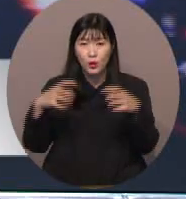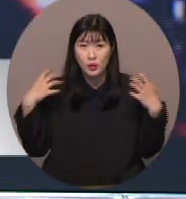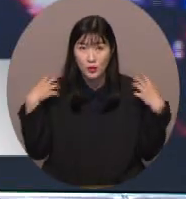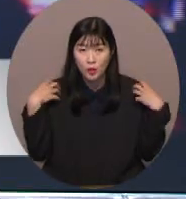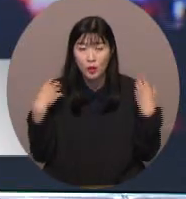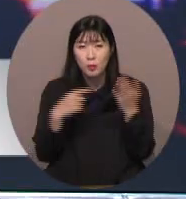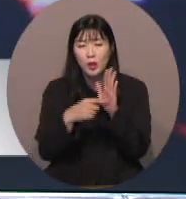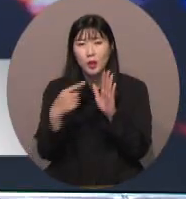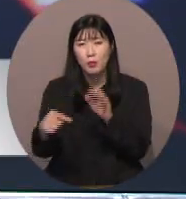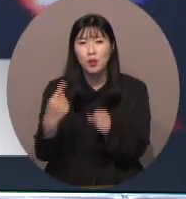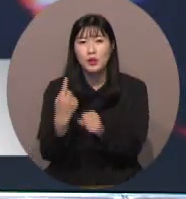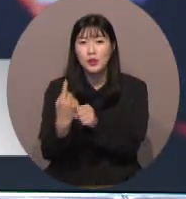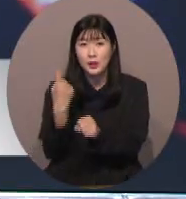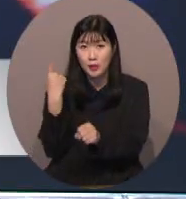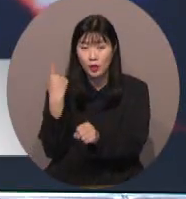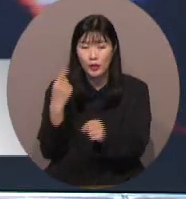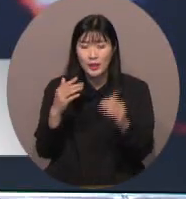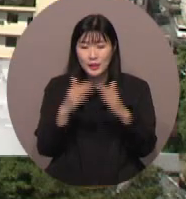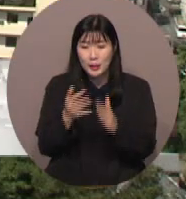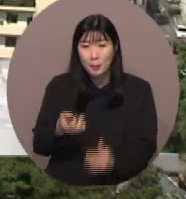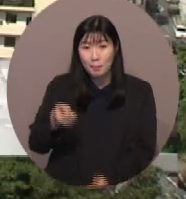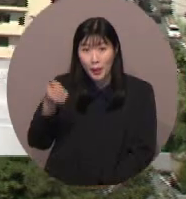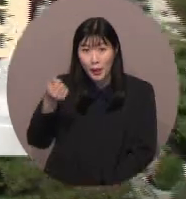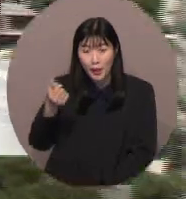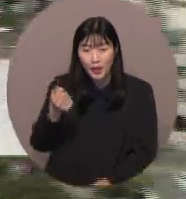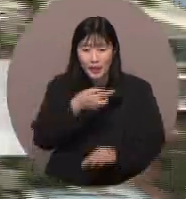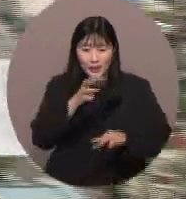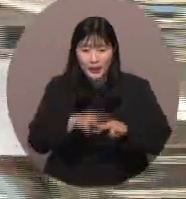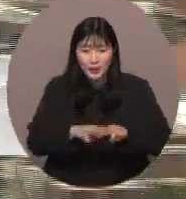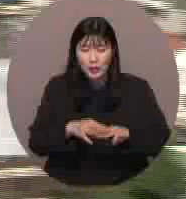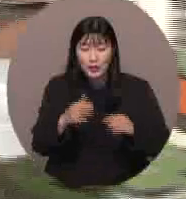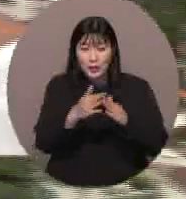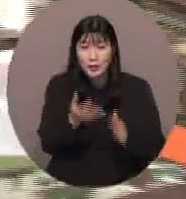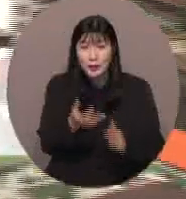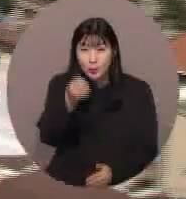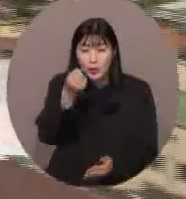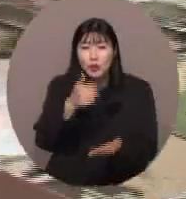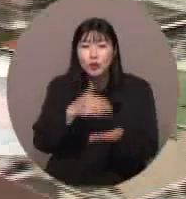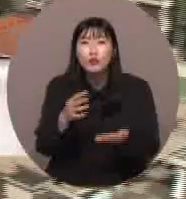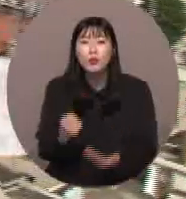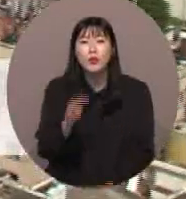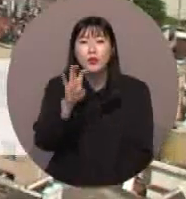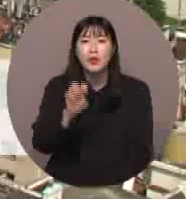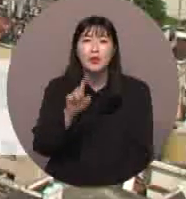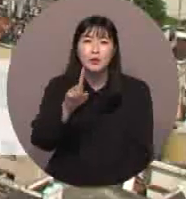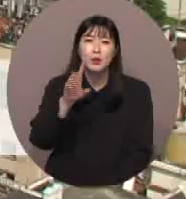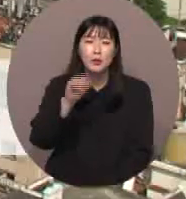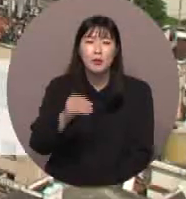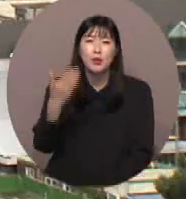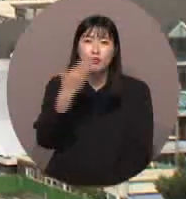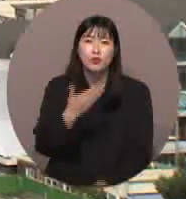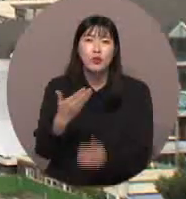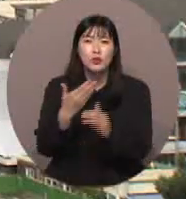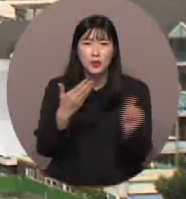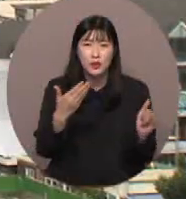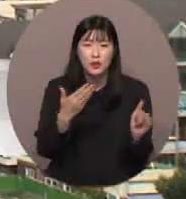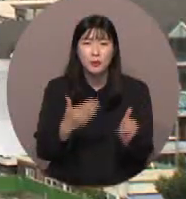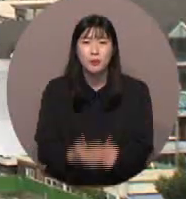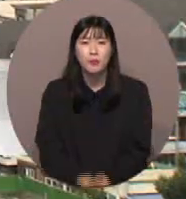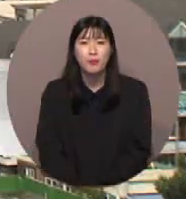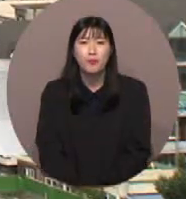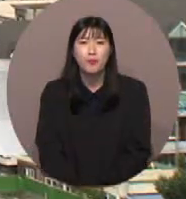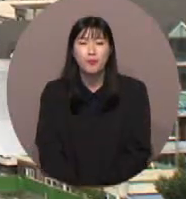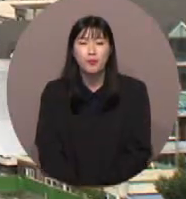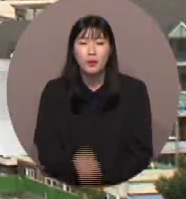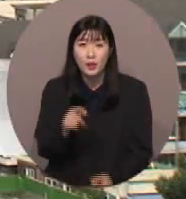발표한 지난해 주택 소유통계에 따르면 대전지역 주택 소유자 수는 419,000여 명으로 나타났습니다